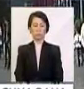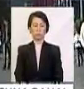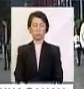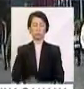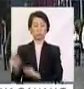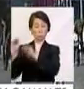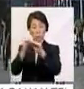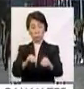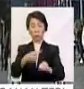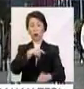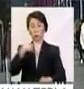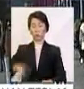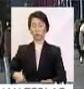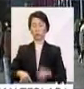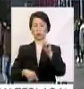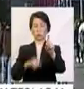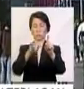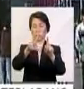Pelaburan China dicatat bernilai